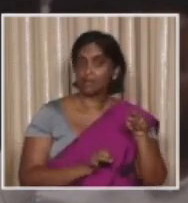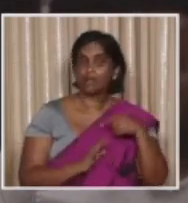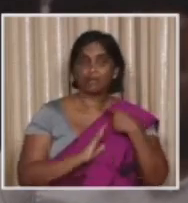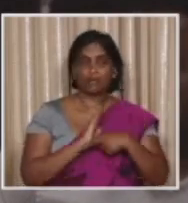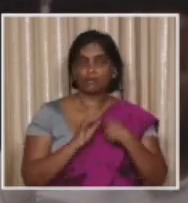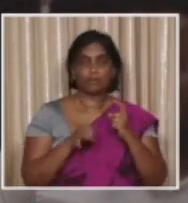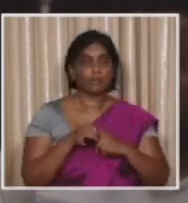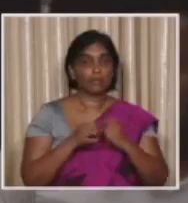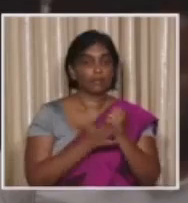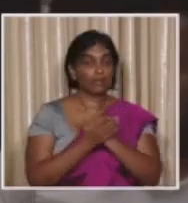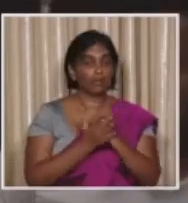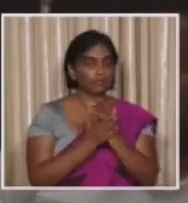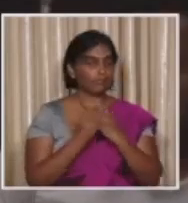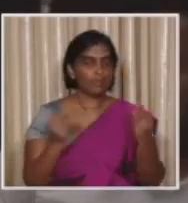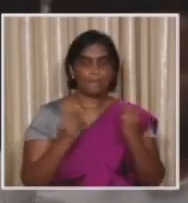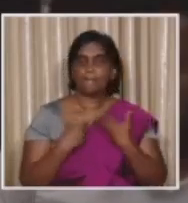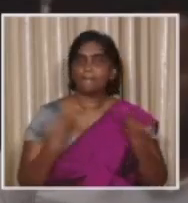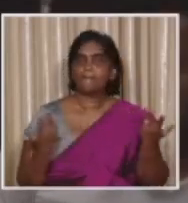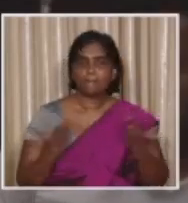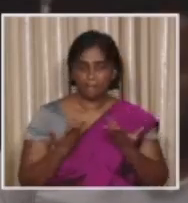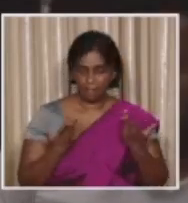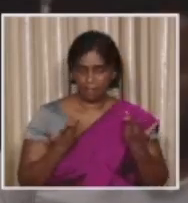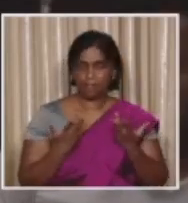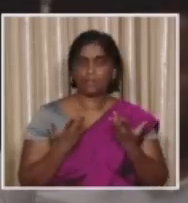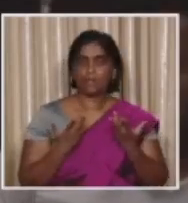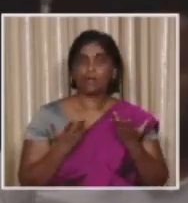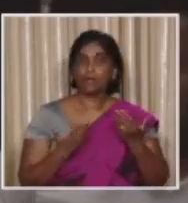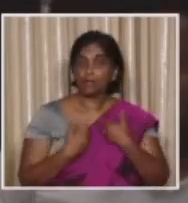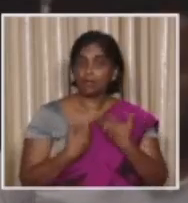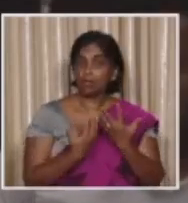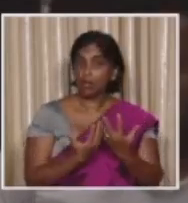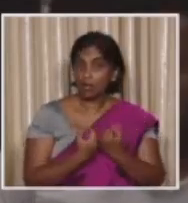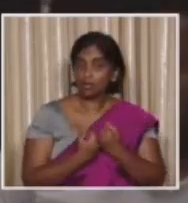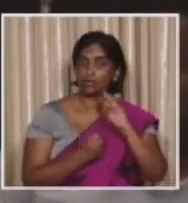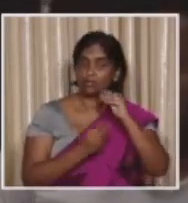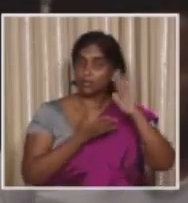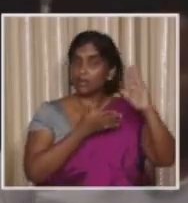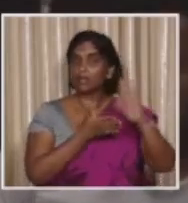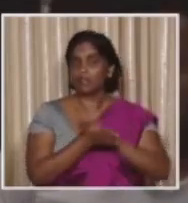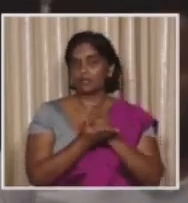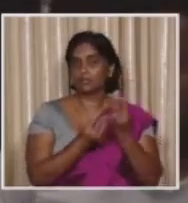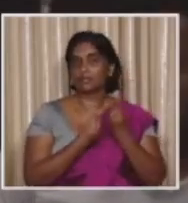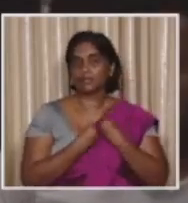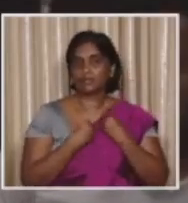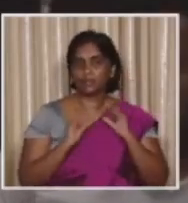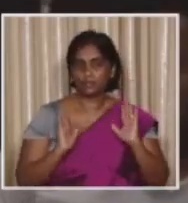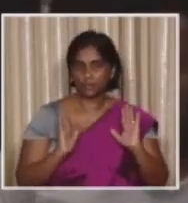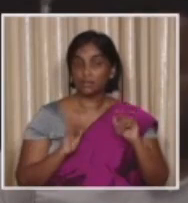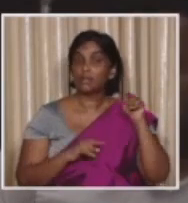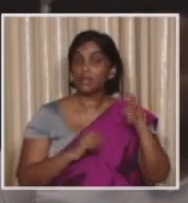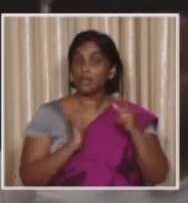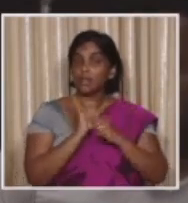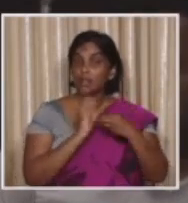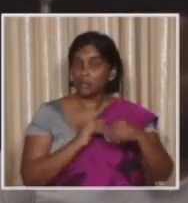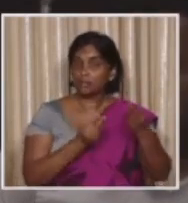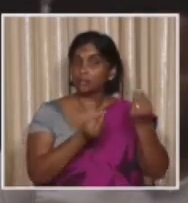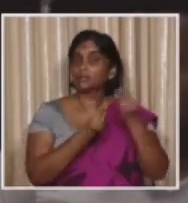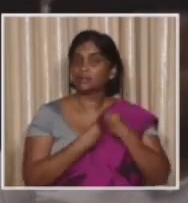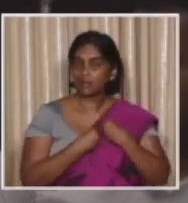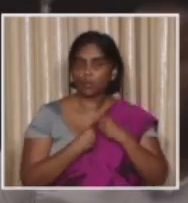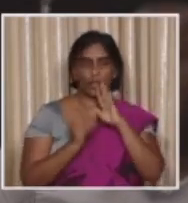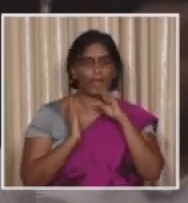රටේ ප්‍රශ්න සියල්ල විසඳෙන්නේ නැහැ. අපිට ලැබෙන්න යම් සහනයක් ලැබෙන්නේ. ඒ ණය තුලින් අපිට